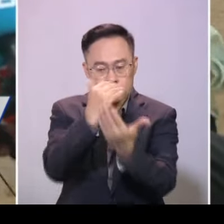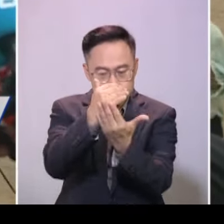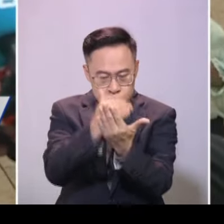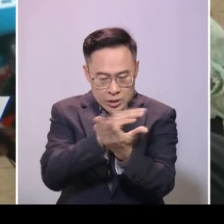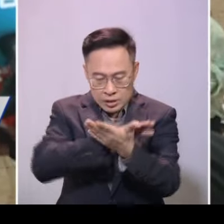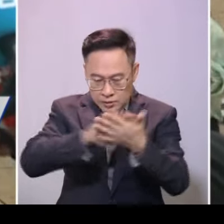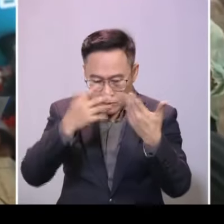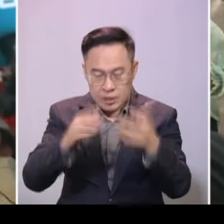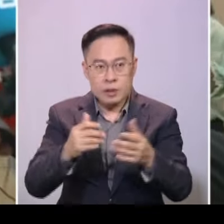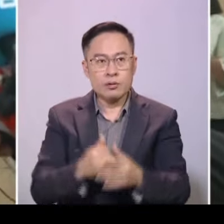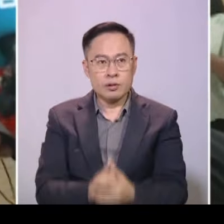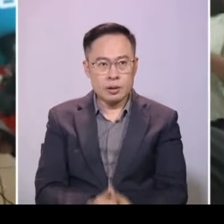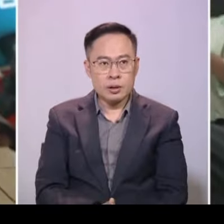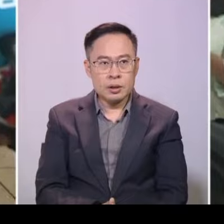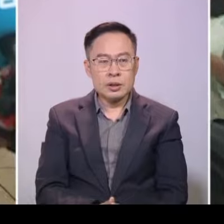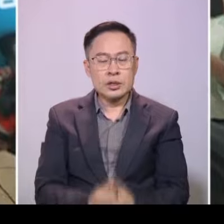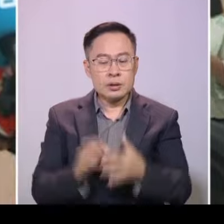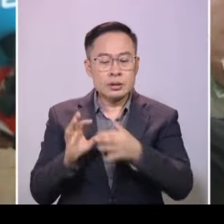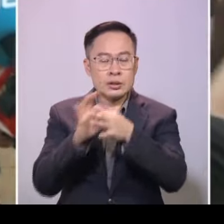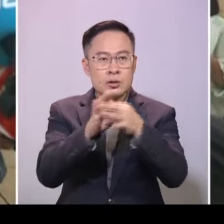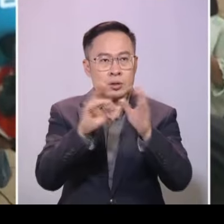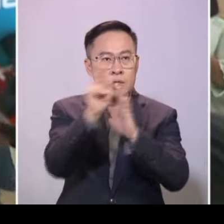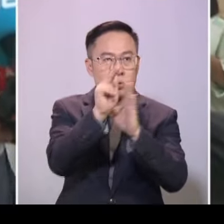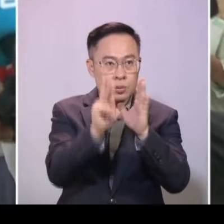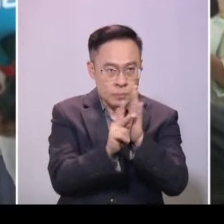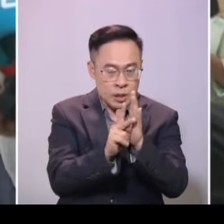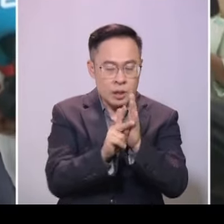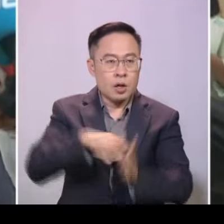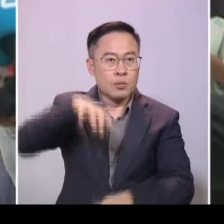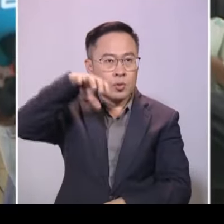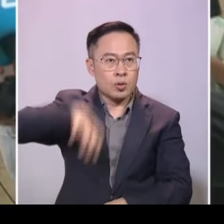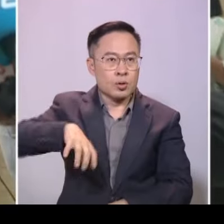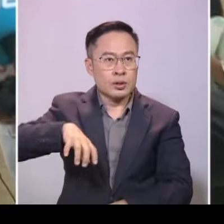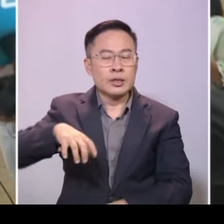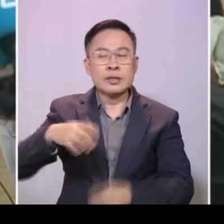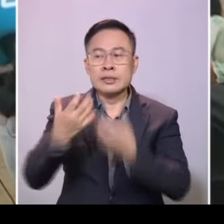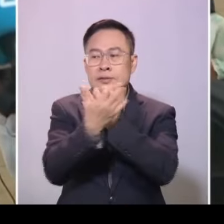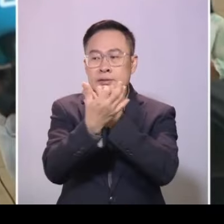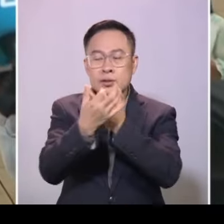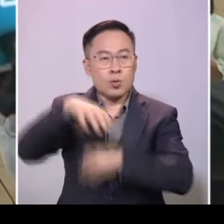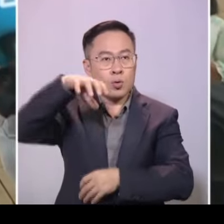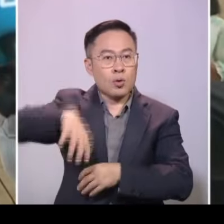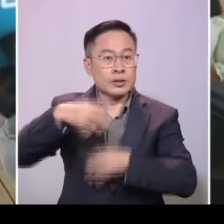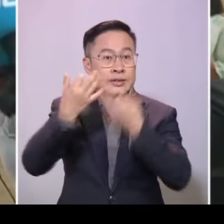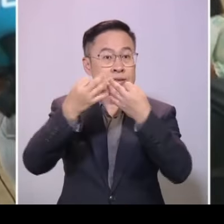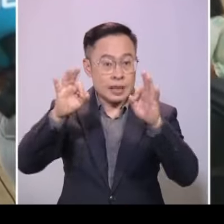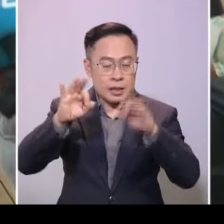ครับว่าเป็นเรื่องที่เกี่ยวข้องกับกฎหมายแล้วก็มีองค์กรอิสระคือโทษให้เป็นประธาน